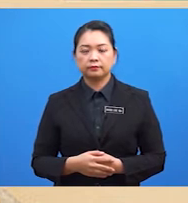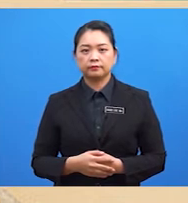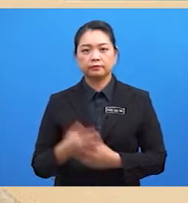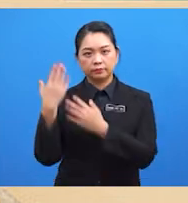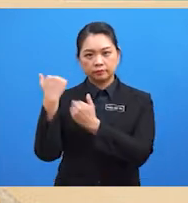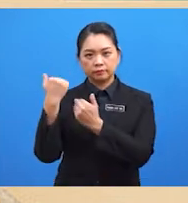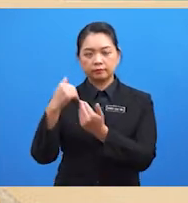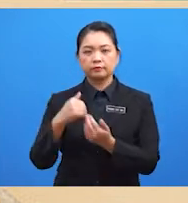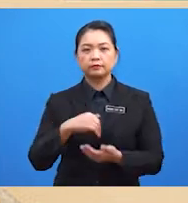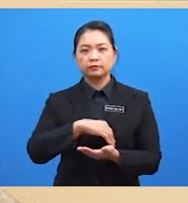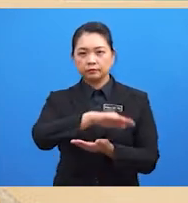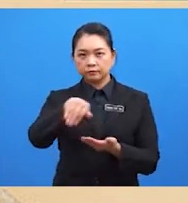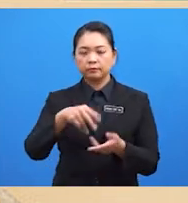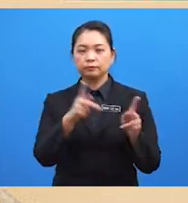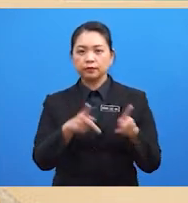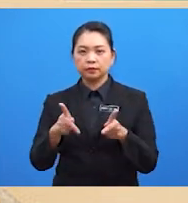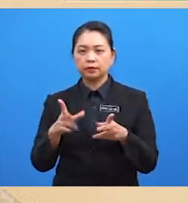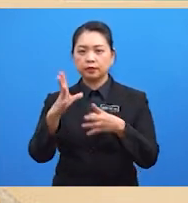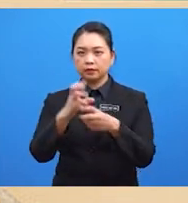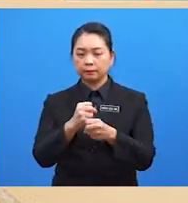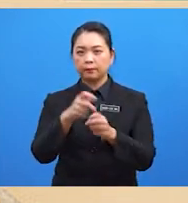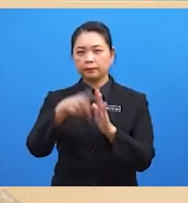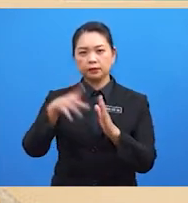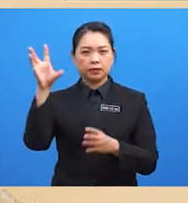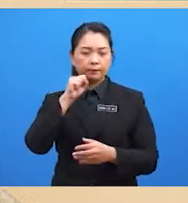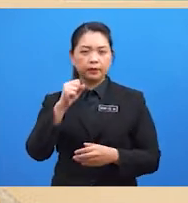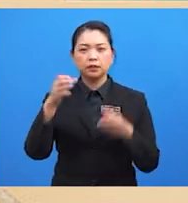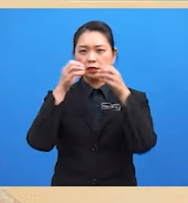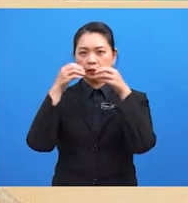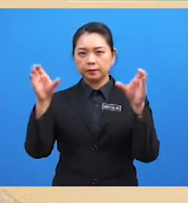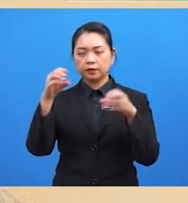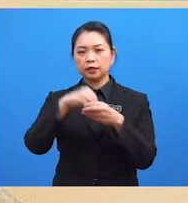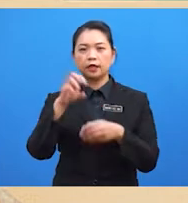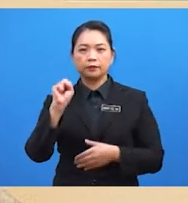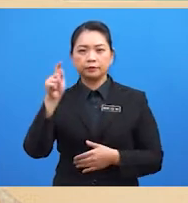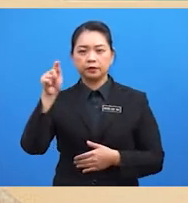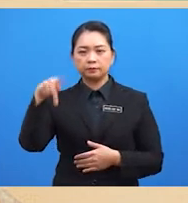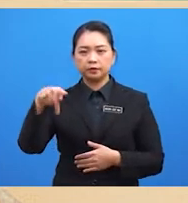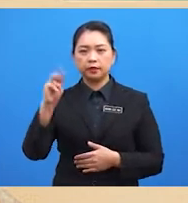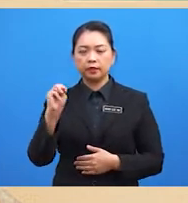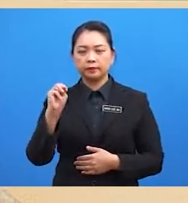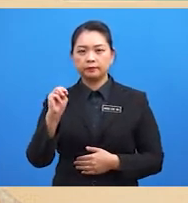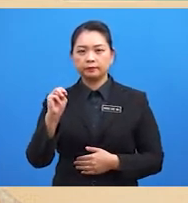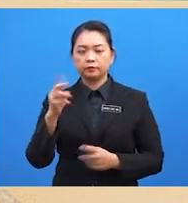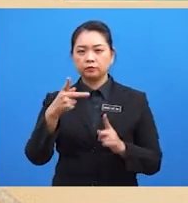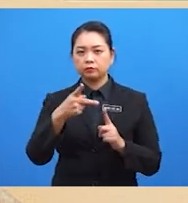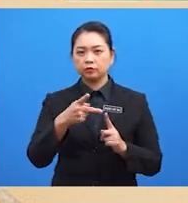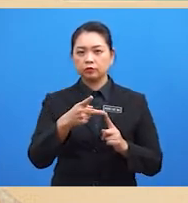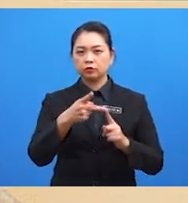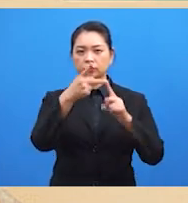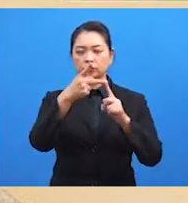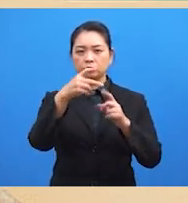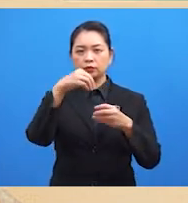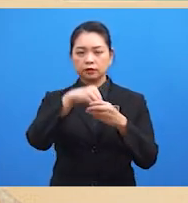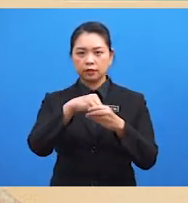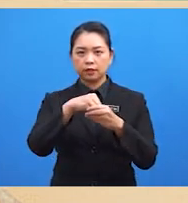Semoga para pelajar akan memperoleh pencapaian cemerlang dalam STPM, khususnya